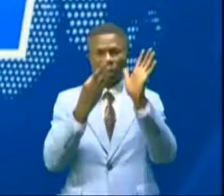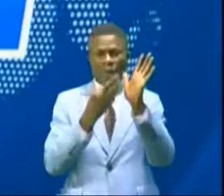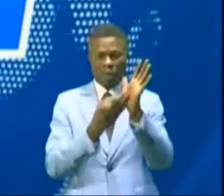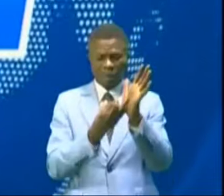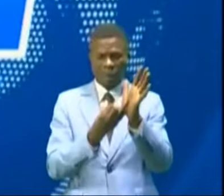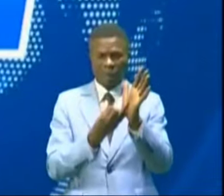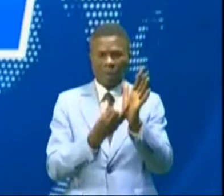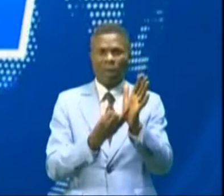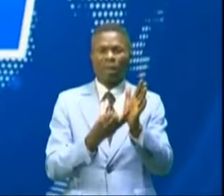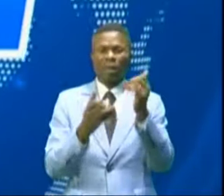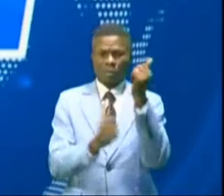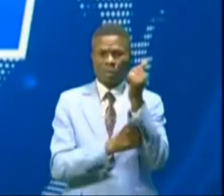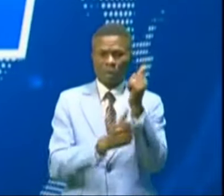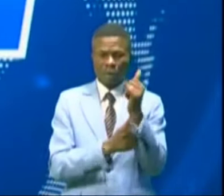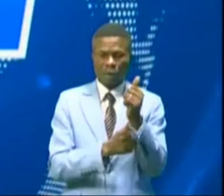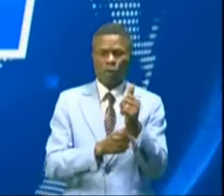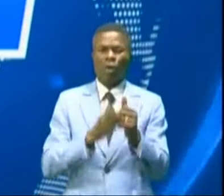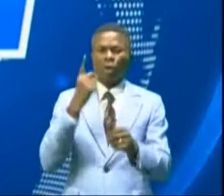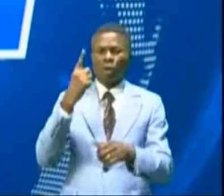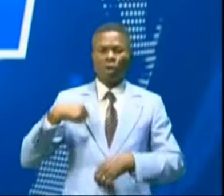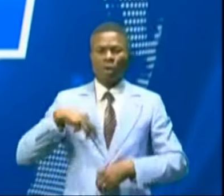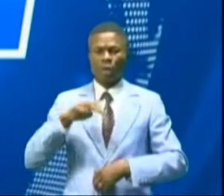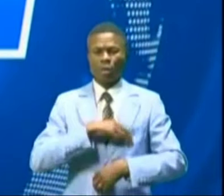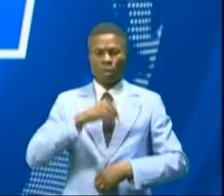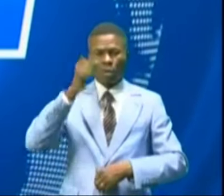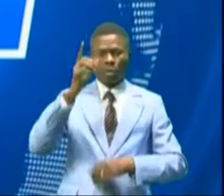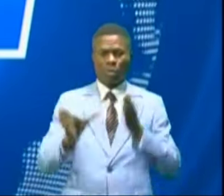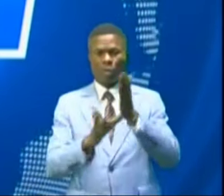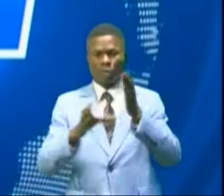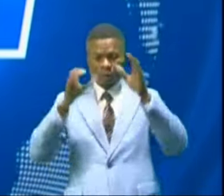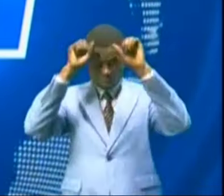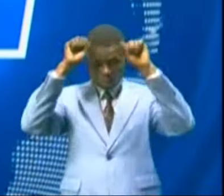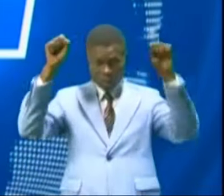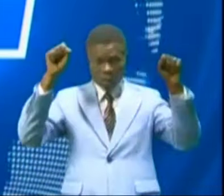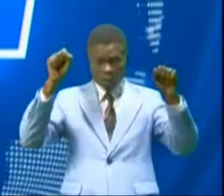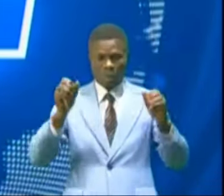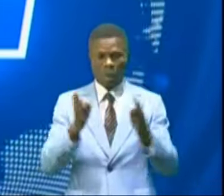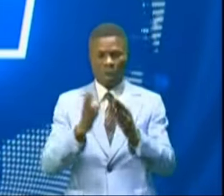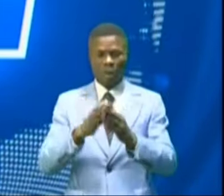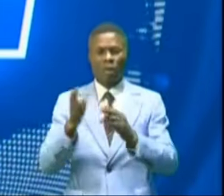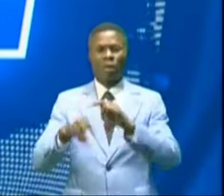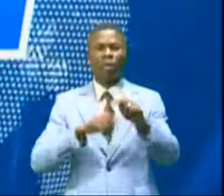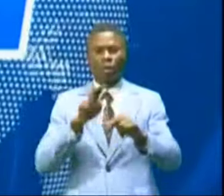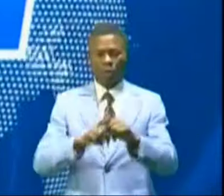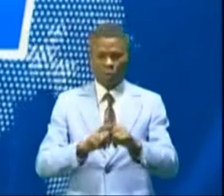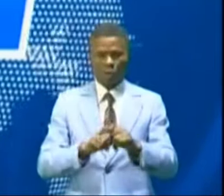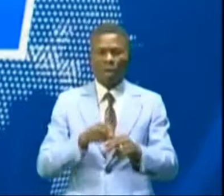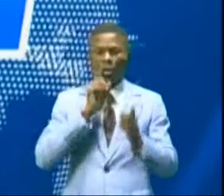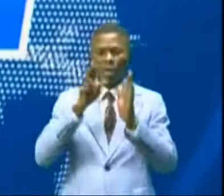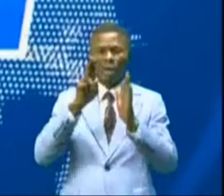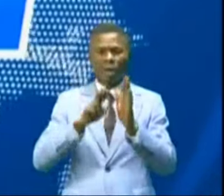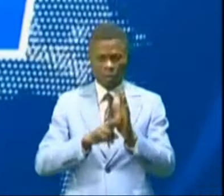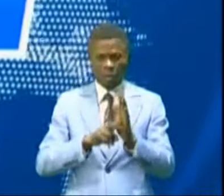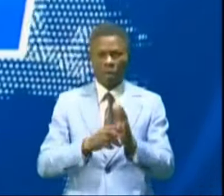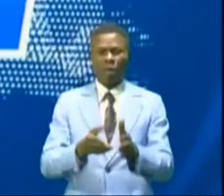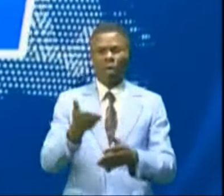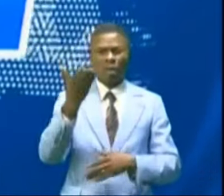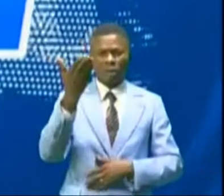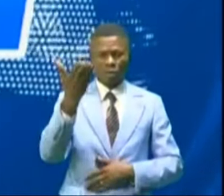ses membres qui occupe le poste de premier vice-président de cette chambre basse